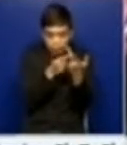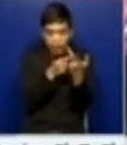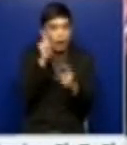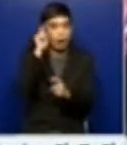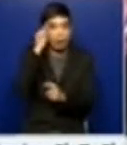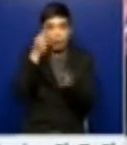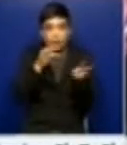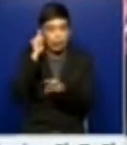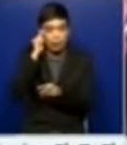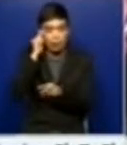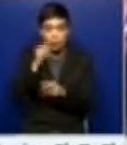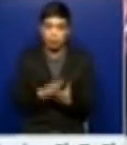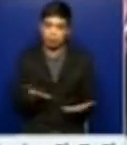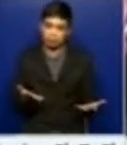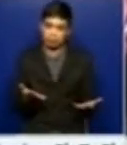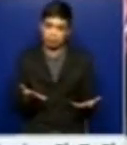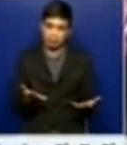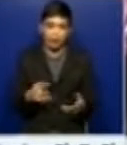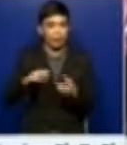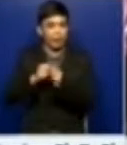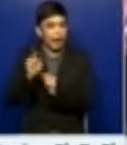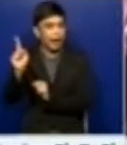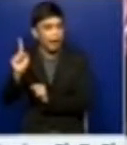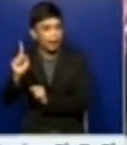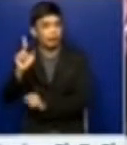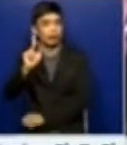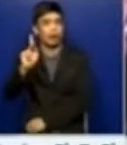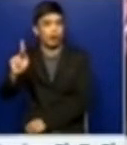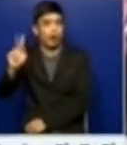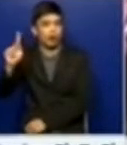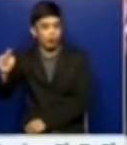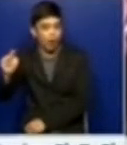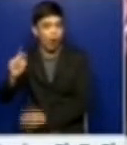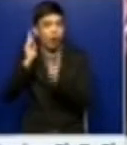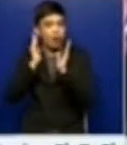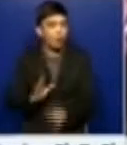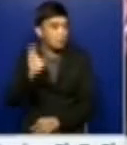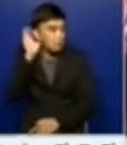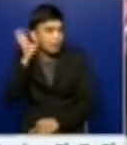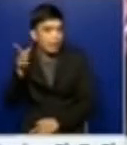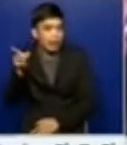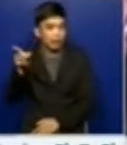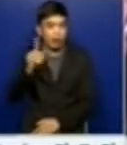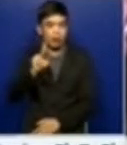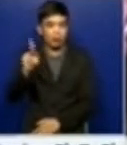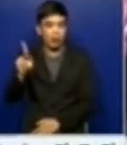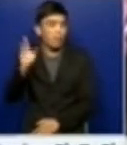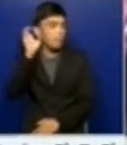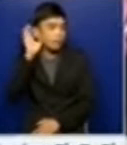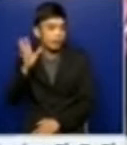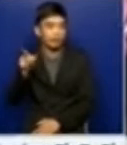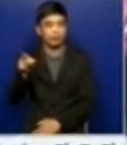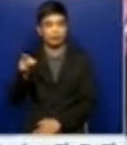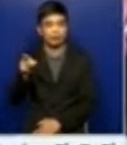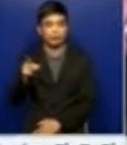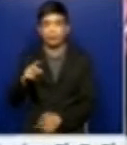แต่จะทำปัญหามันก็เกิดขึ้นกับกกต.ความเชื่อถือของกกต.ก็ลดลงมันกระเทือนไปหมดเพราะนั้นพวกเ